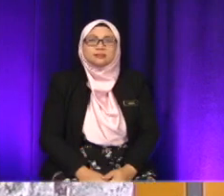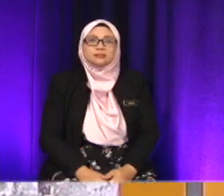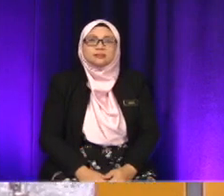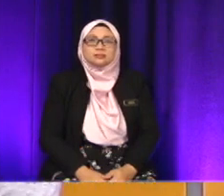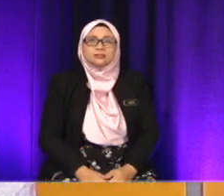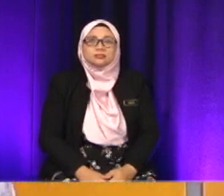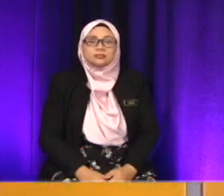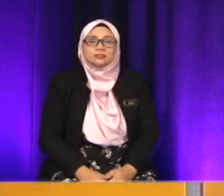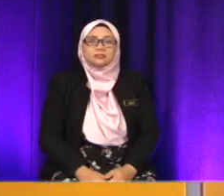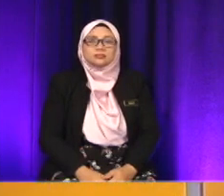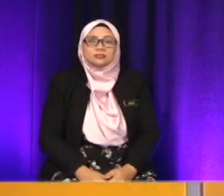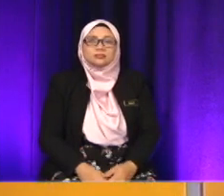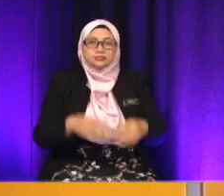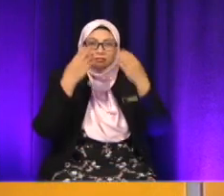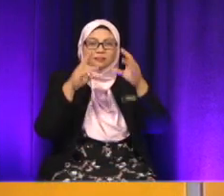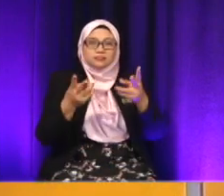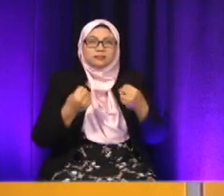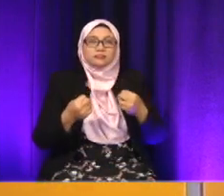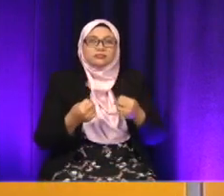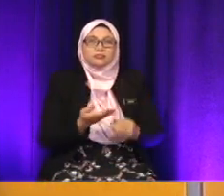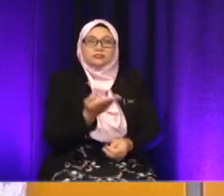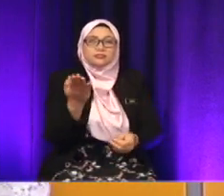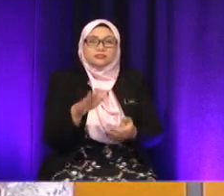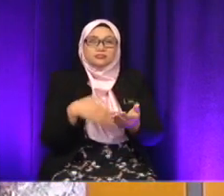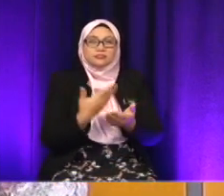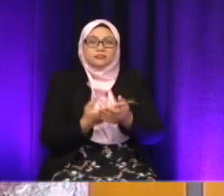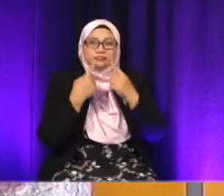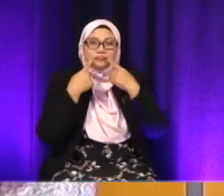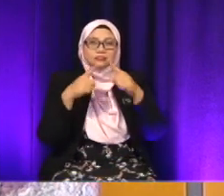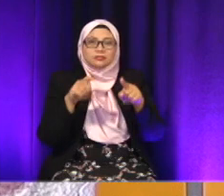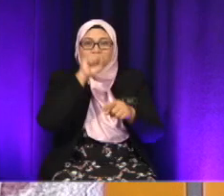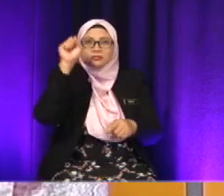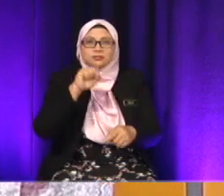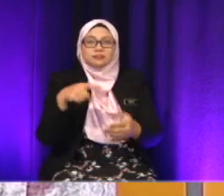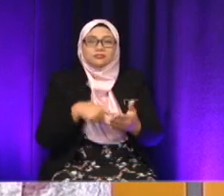seterusnya cewek guna kamu jawab soal ini